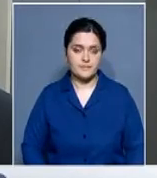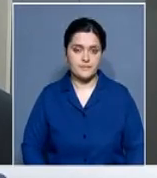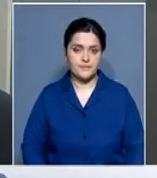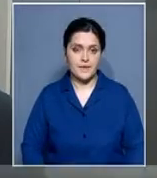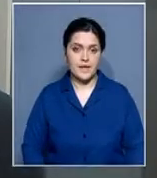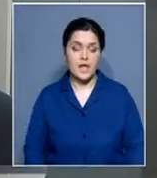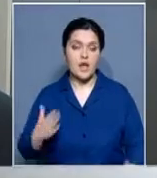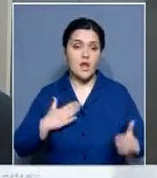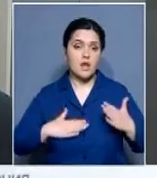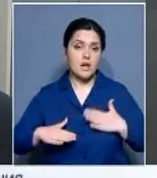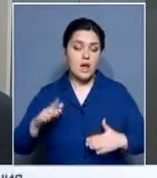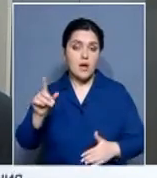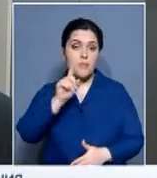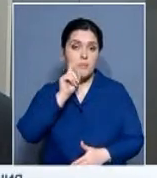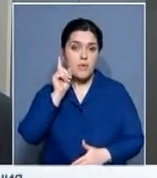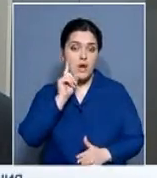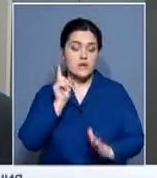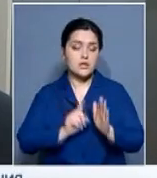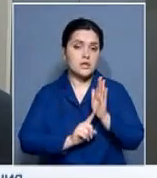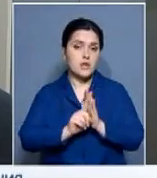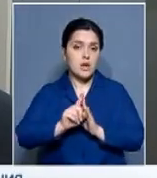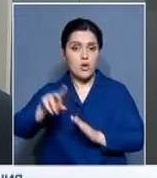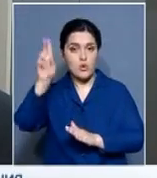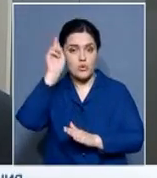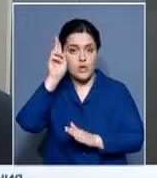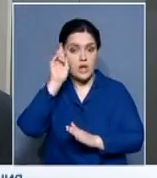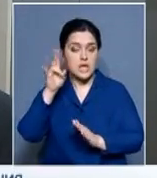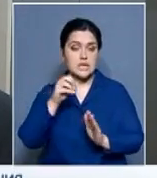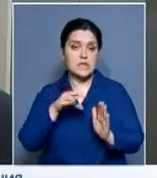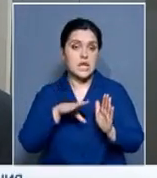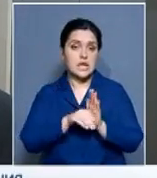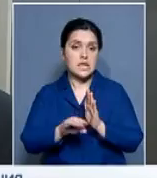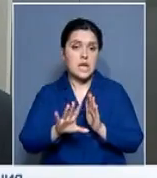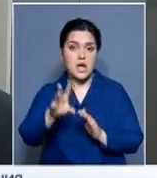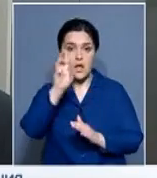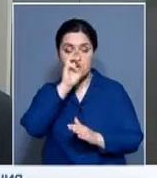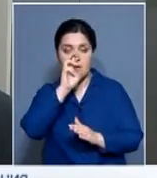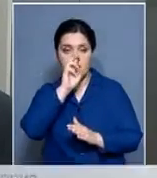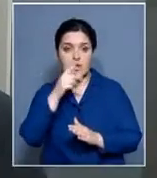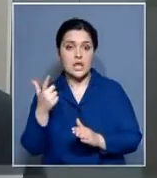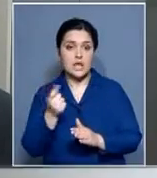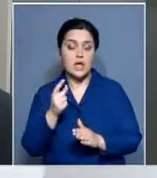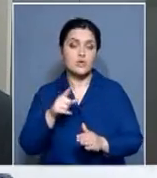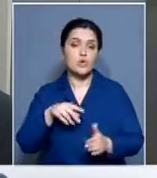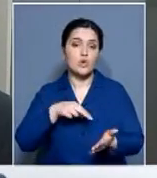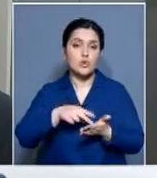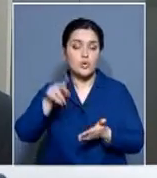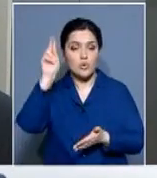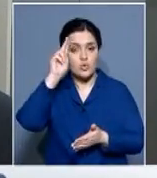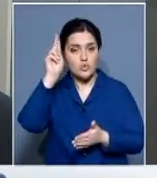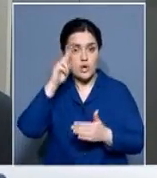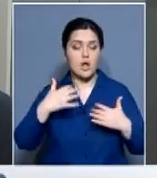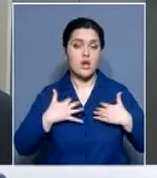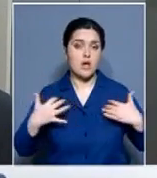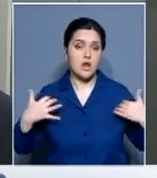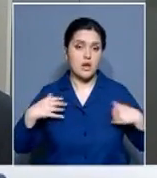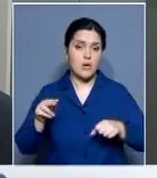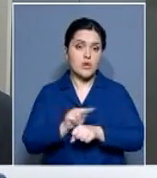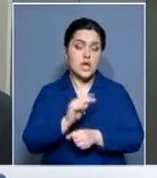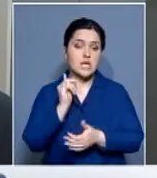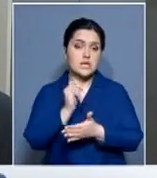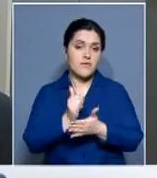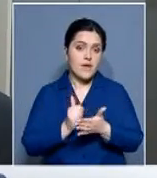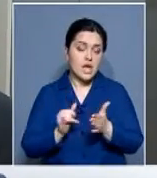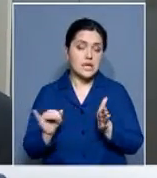Рад, что местная молодежь начала изучать специальности, не касающиеся нефтегазовой сферы. Идут учиться на ветеринаров, сварщиков, электриков